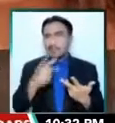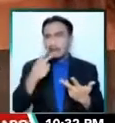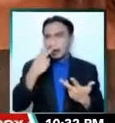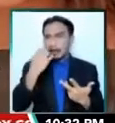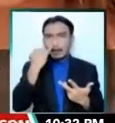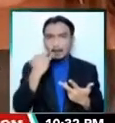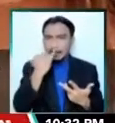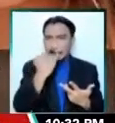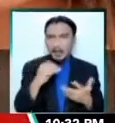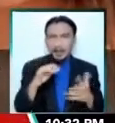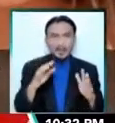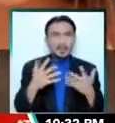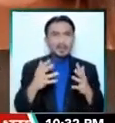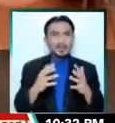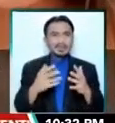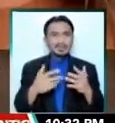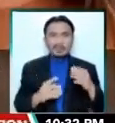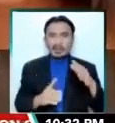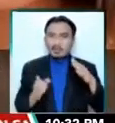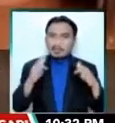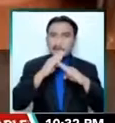Ganun ba? No? Barado-barado talaga siya?